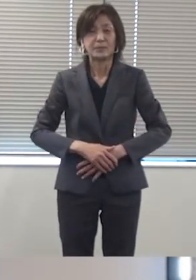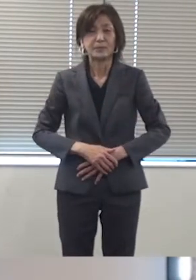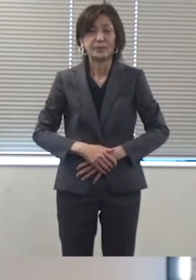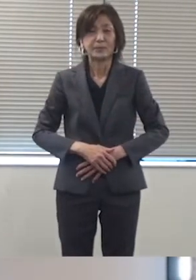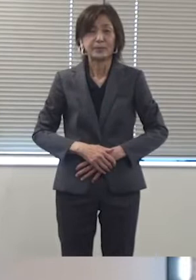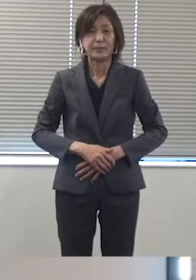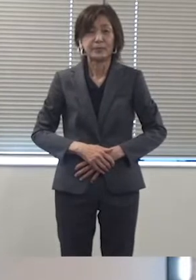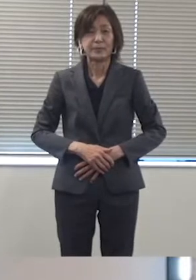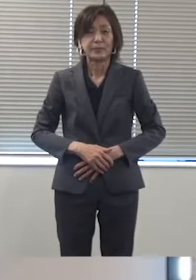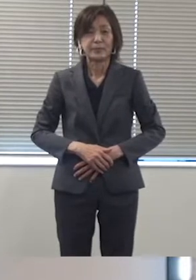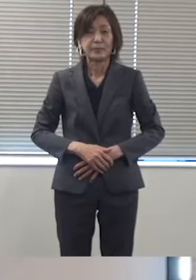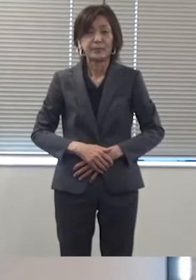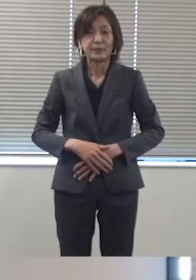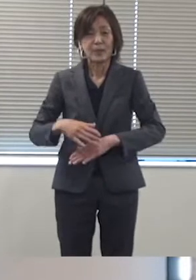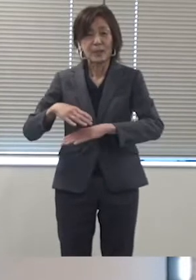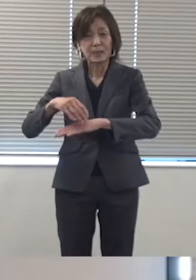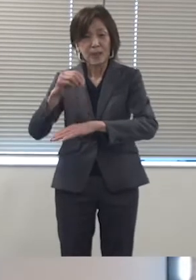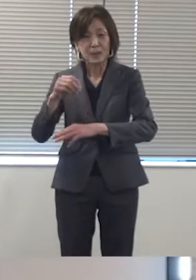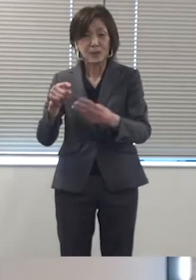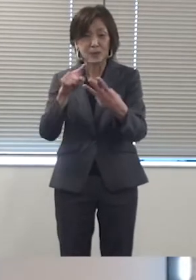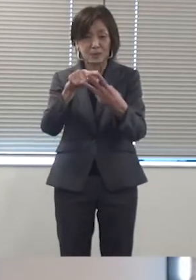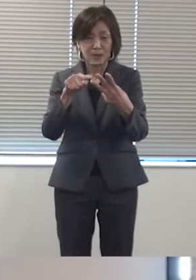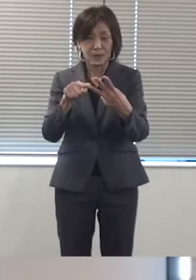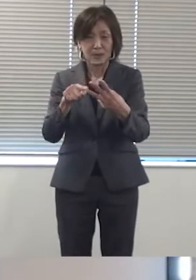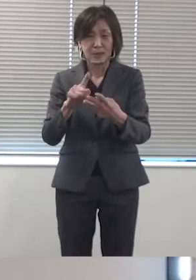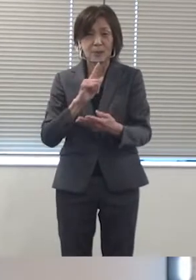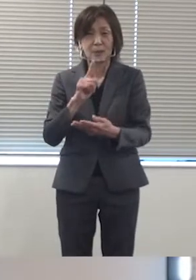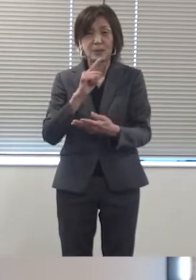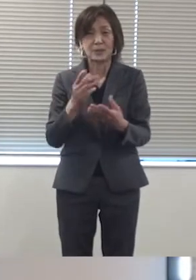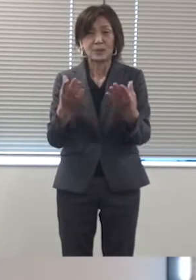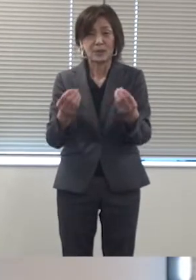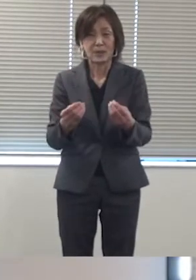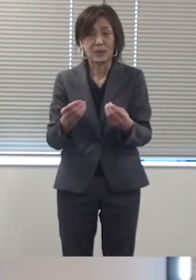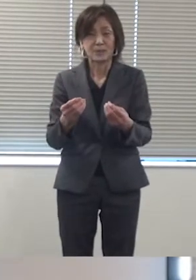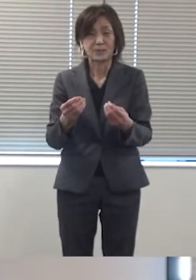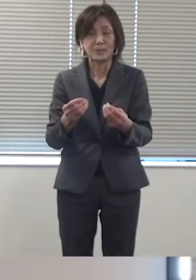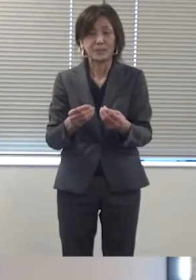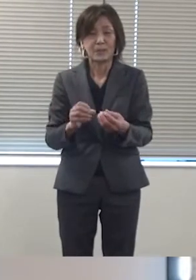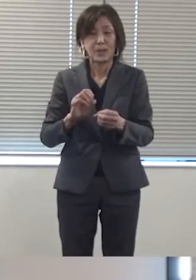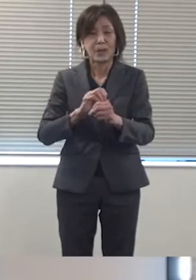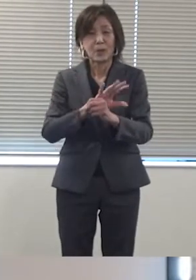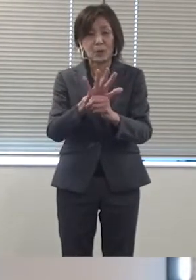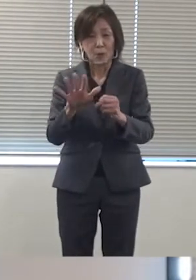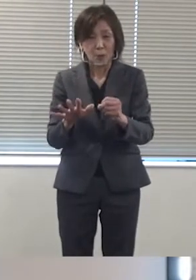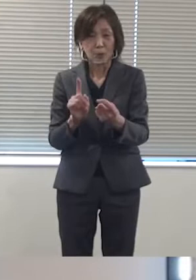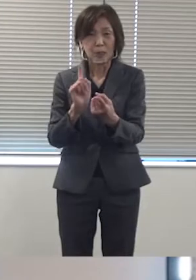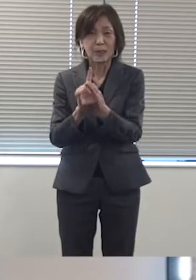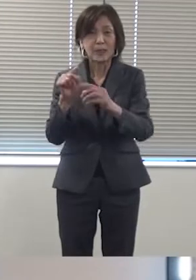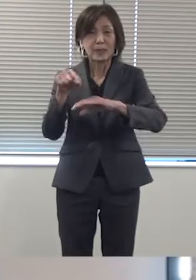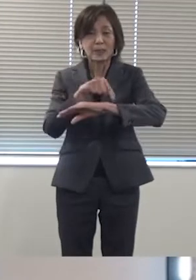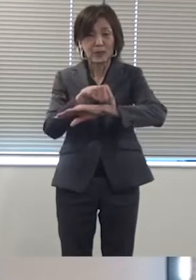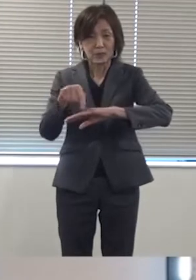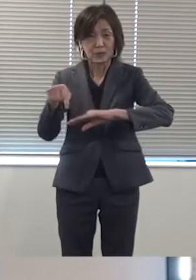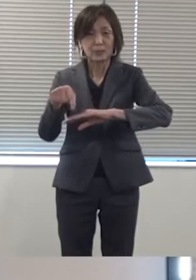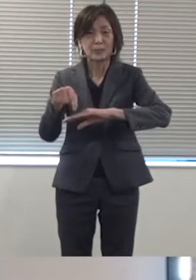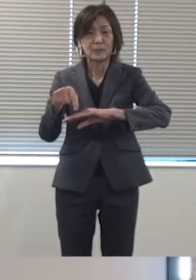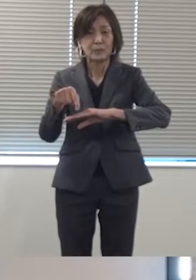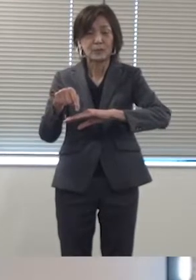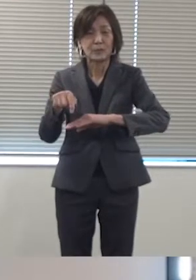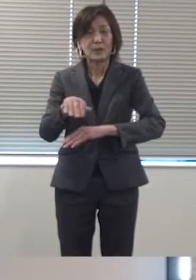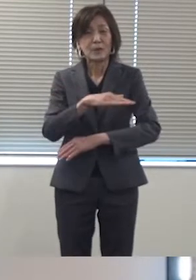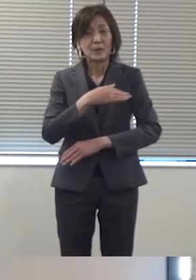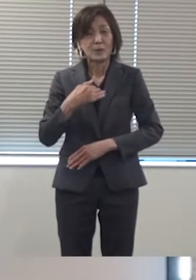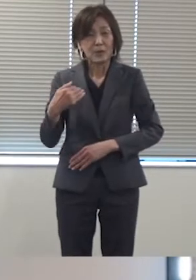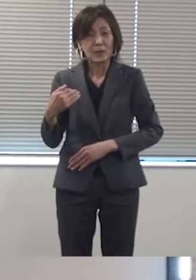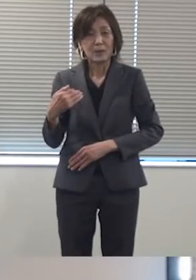まあ、基金のコロナの対策だとか、それと、まあ、我々がずっとちょっと人民かもしれませんが一貫してやってます地域共